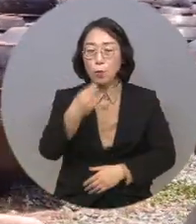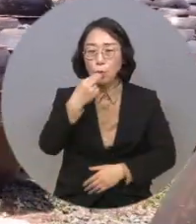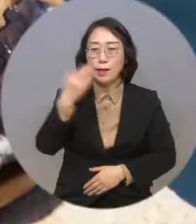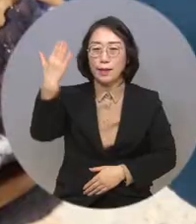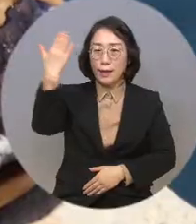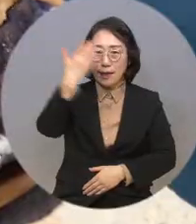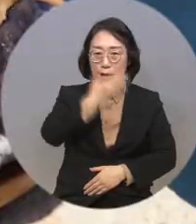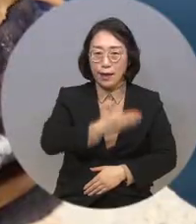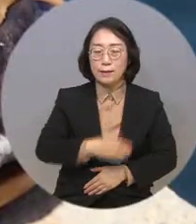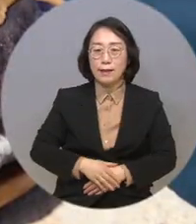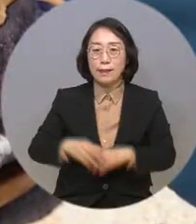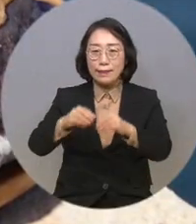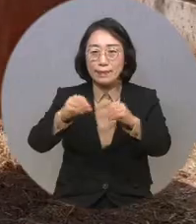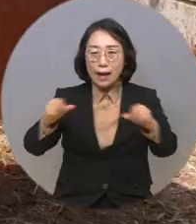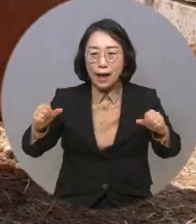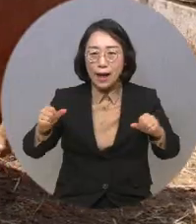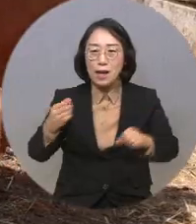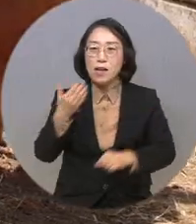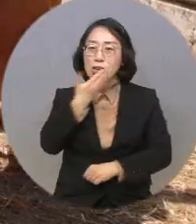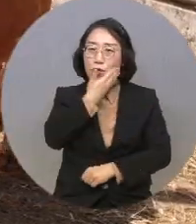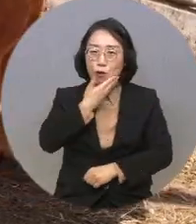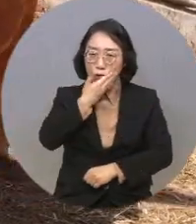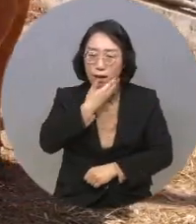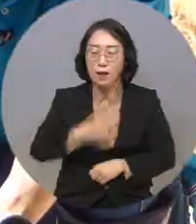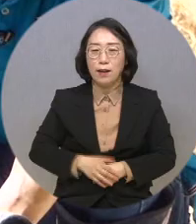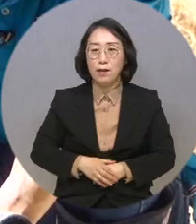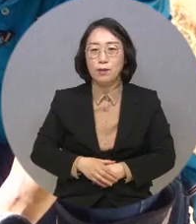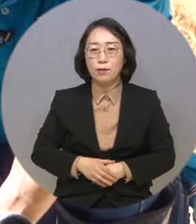기름진 토양, 네. 또 청정 바다, 그리고